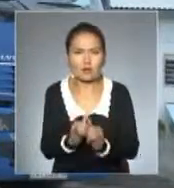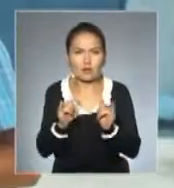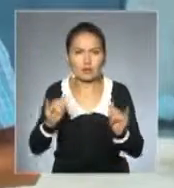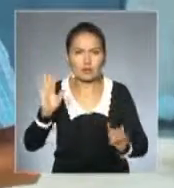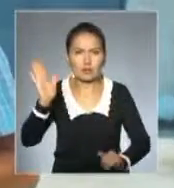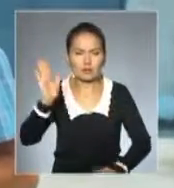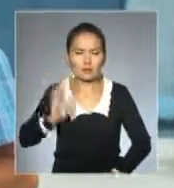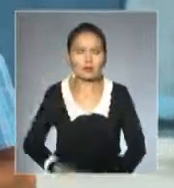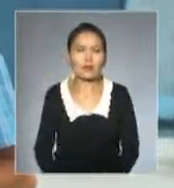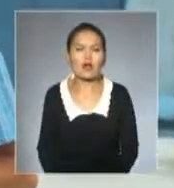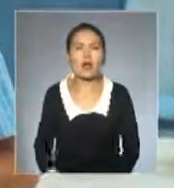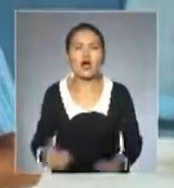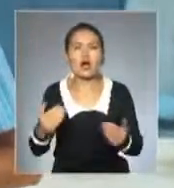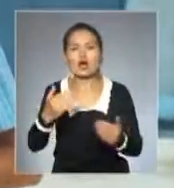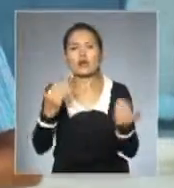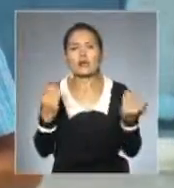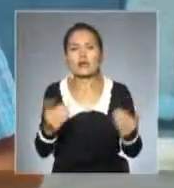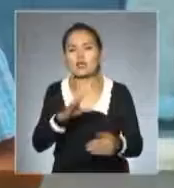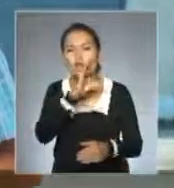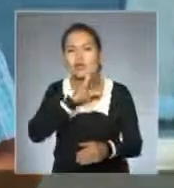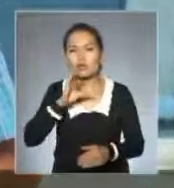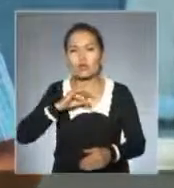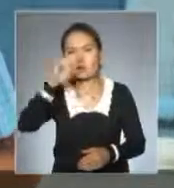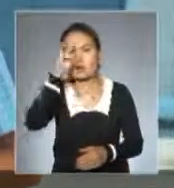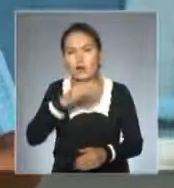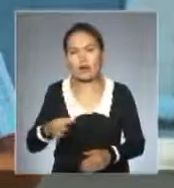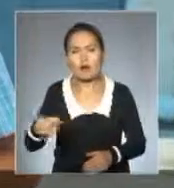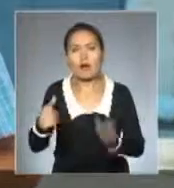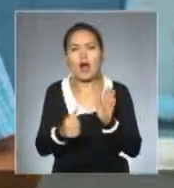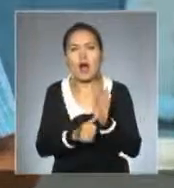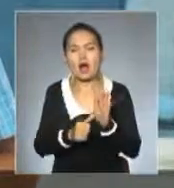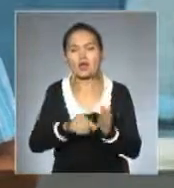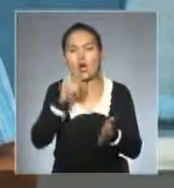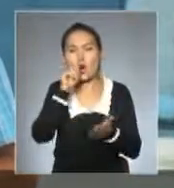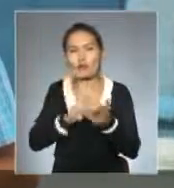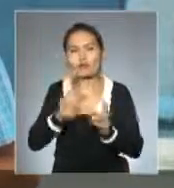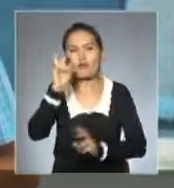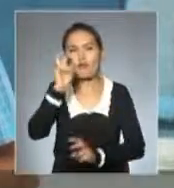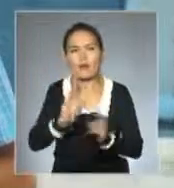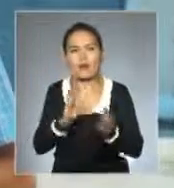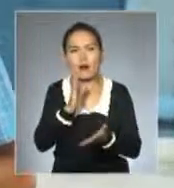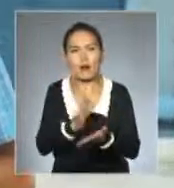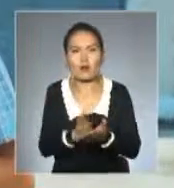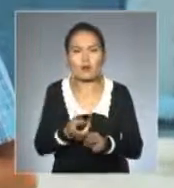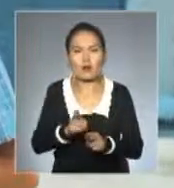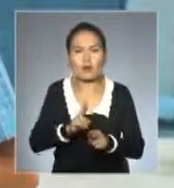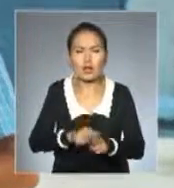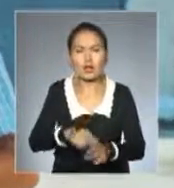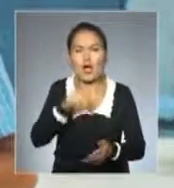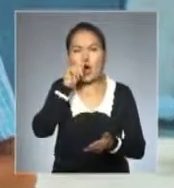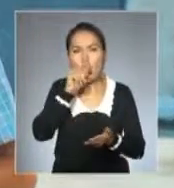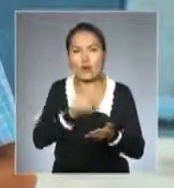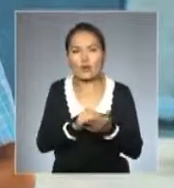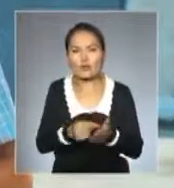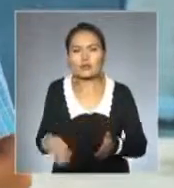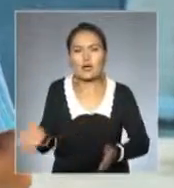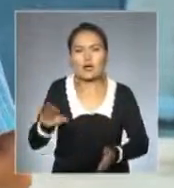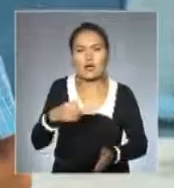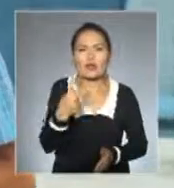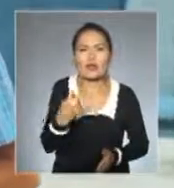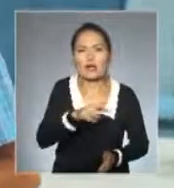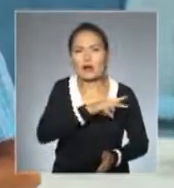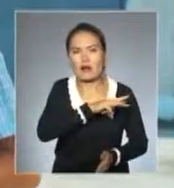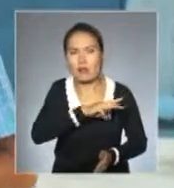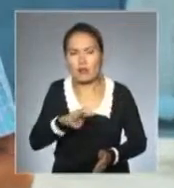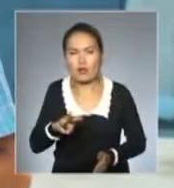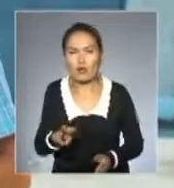отыр. Бүгінгі күні солтүстік Қазақстан облысында 6 құс фабрикасы бар. Аталған шаруашылықтардағы құс басының саны 2 миллионнан